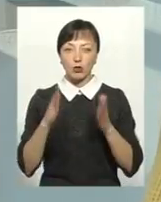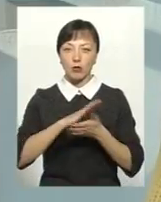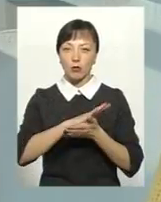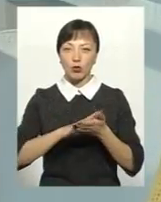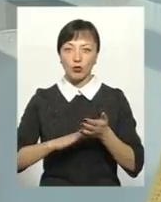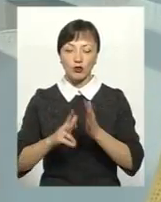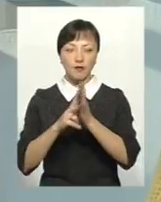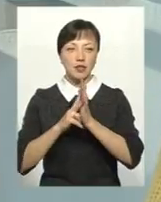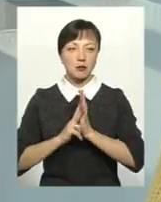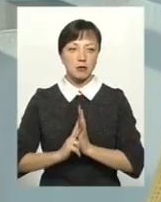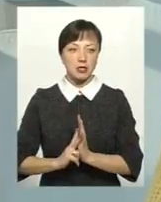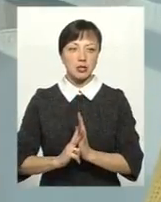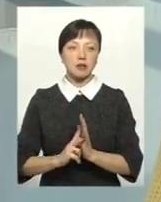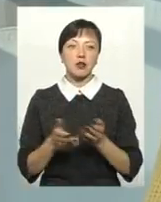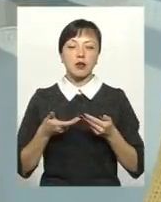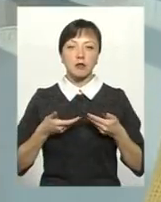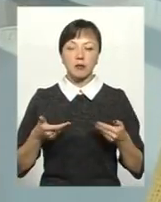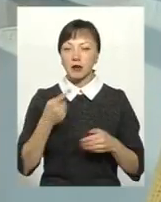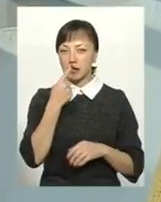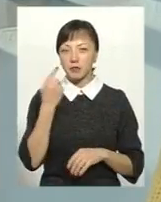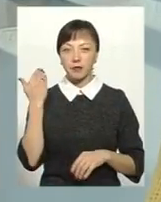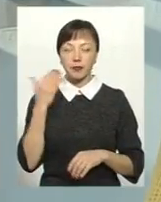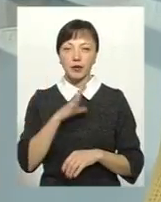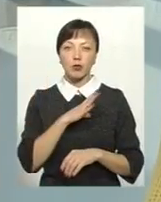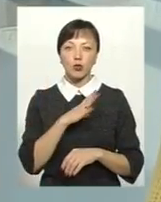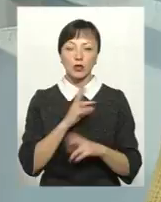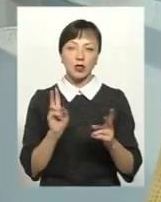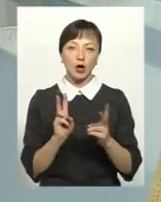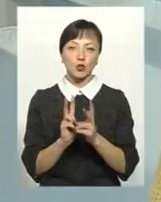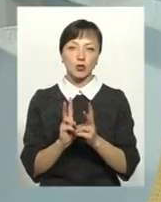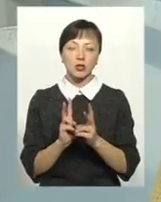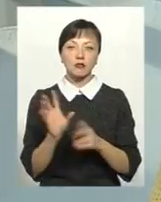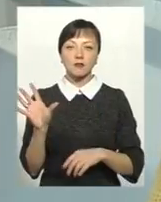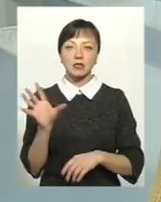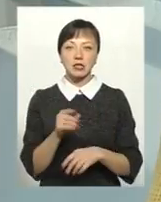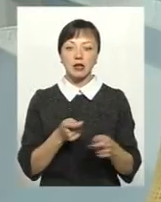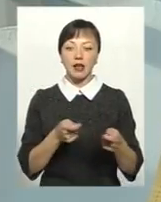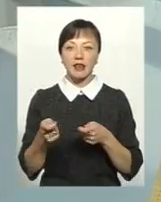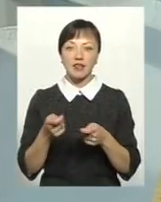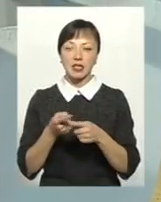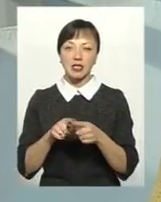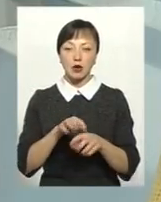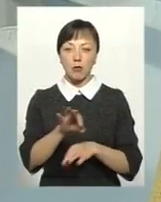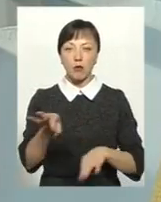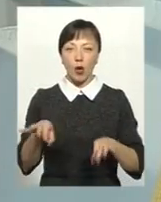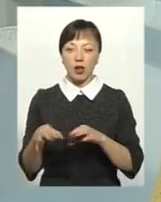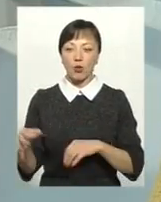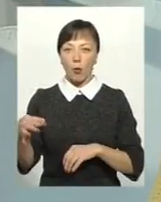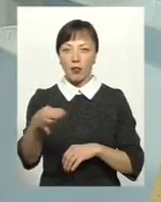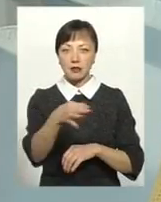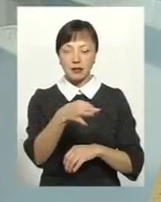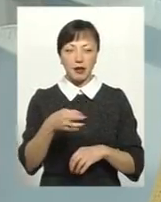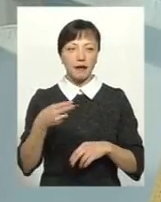ще 8 місяців. Ми були нещодавно на робочій зустрічі, де всі керівники цих проєктів, всіх областей, де